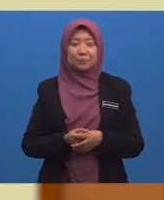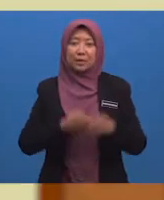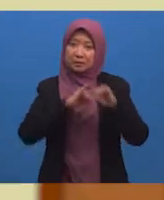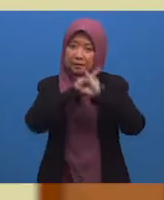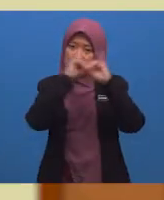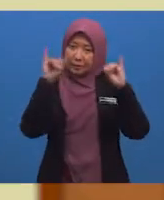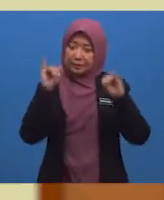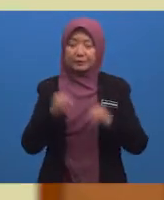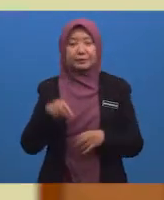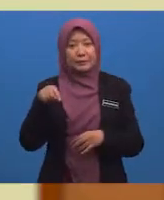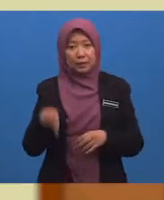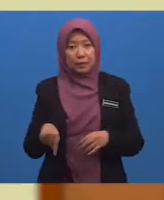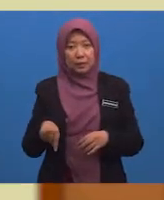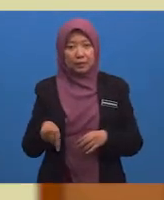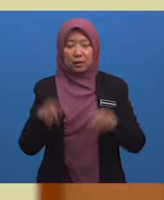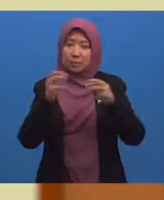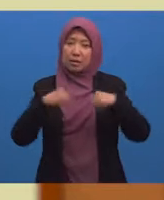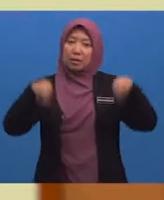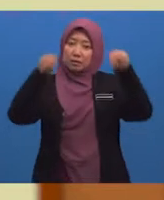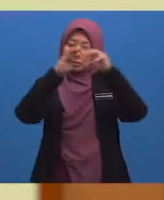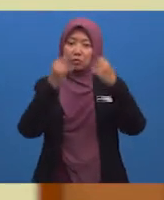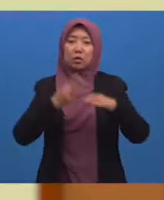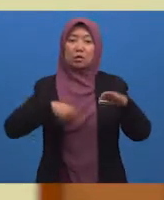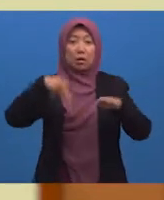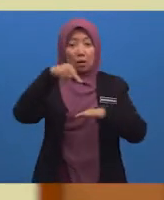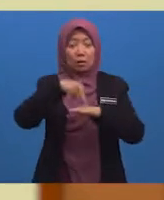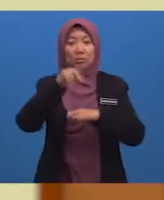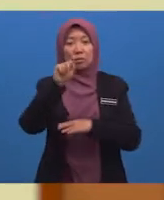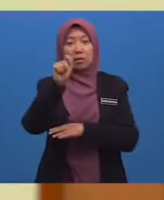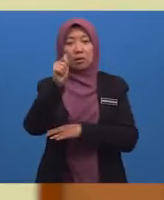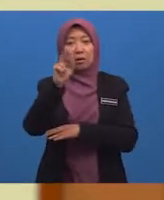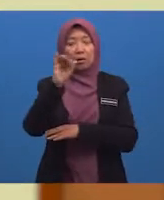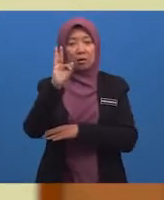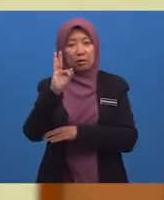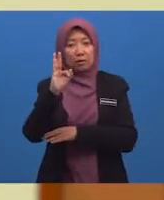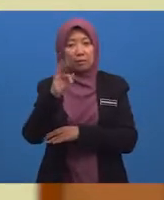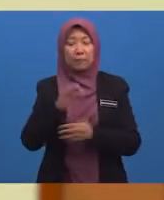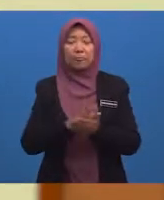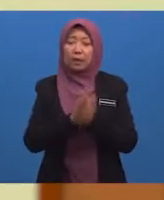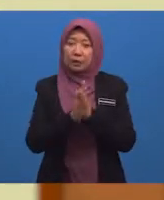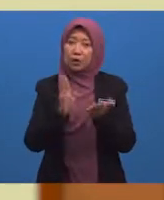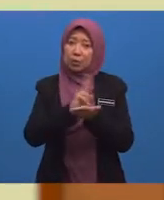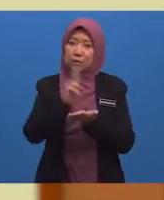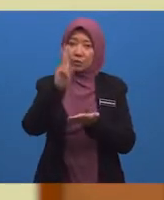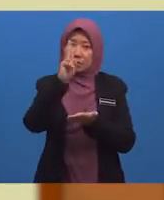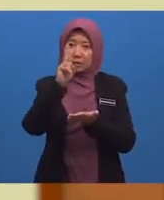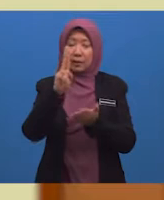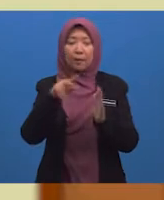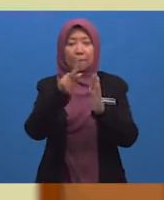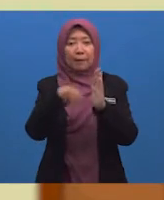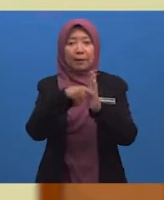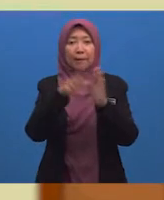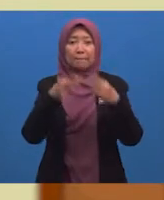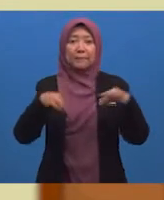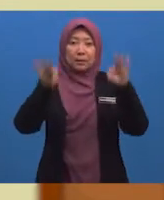Jelaslah di sini, institusi masjid telah dinaik taraf sebagai universiti memainkan peranan penting dalam perkembangan